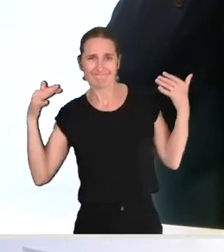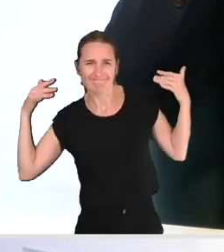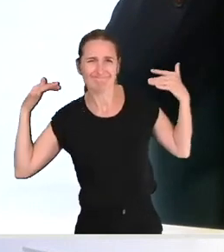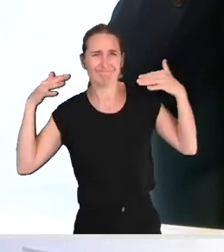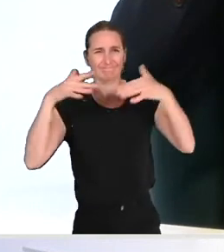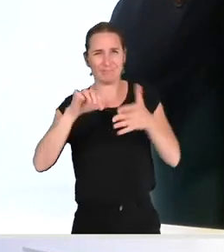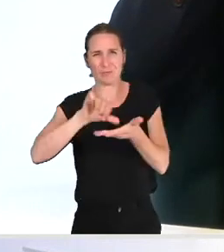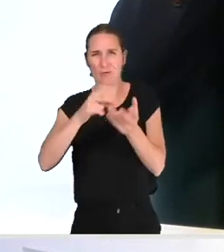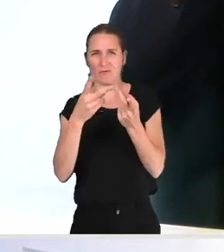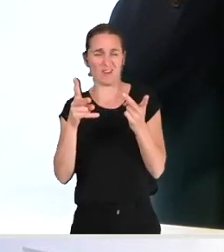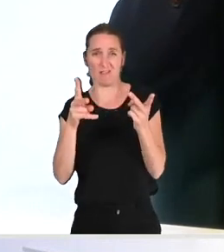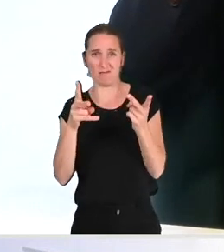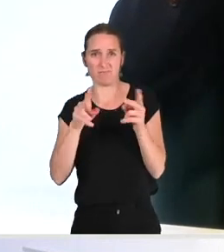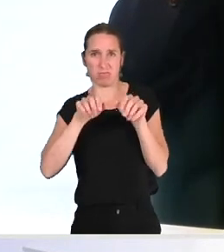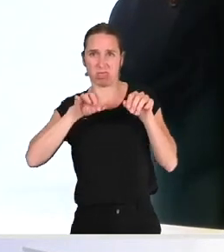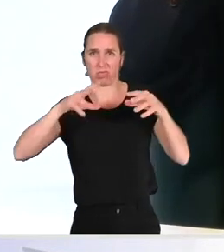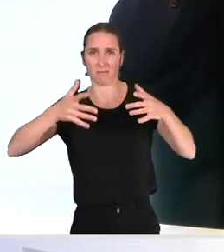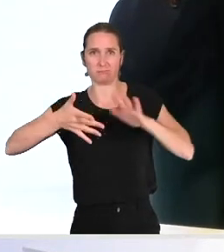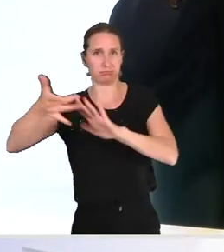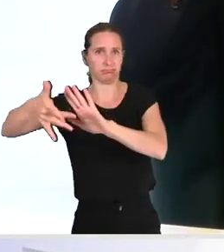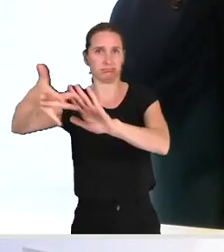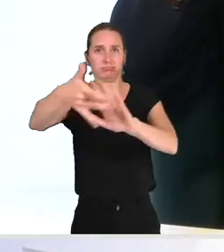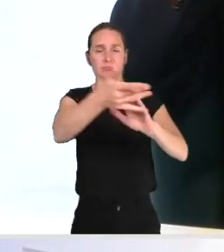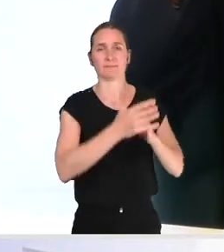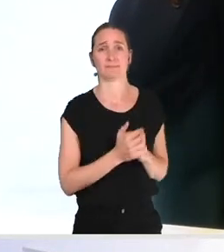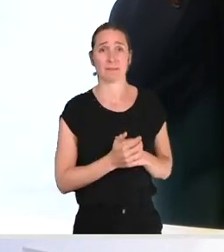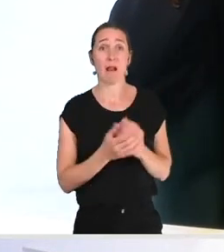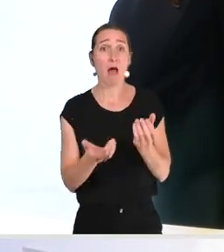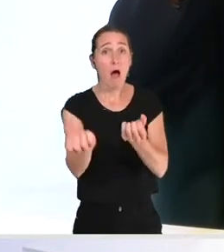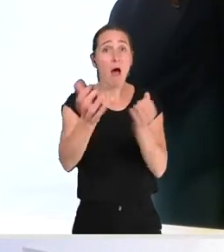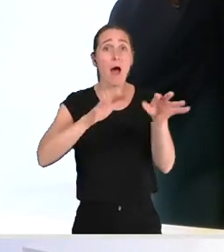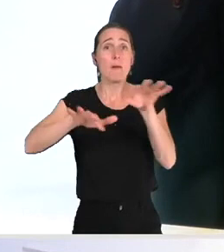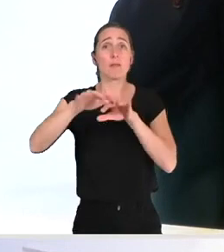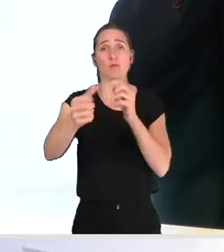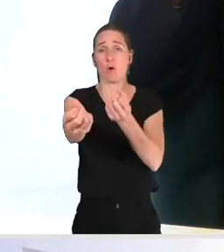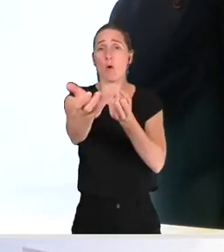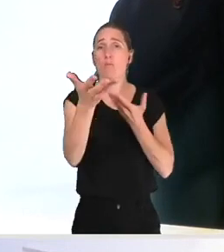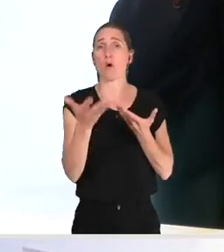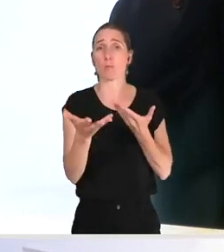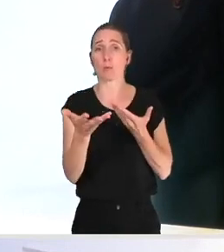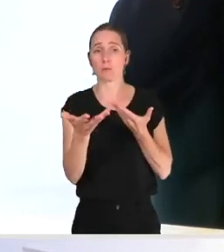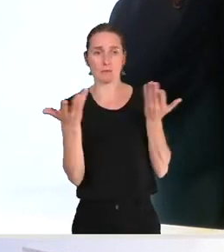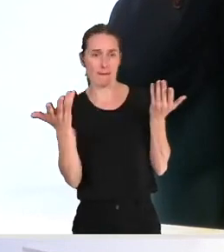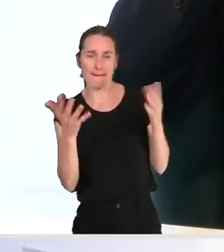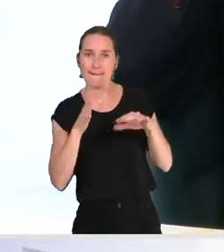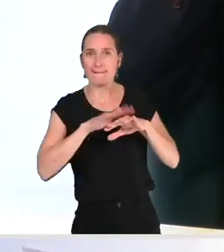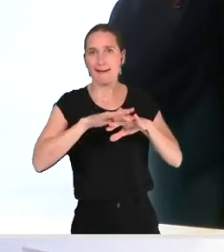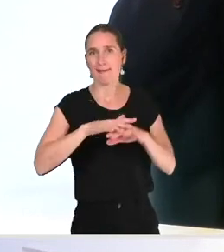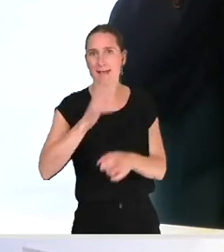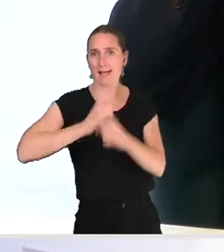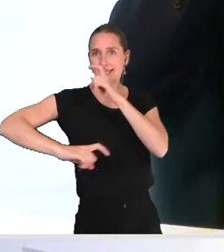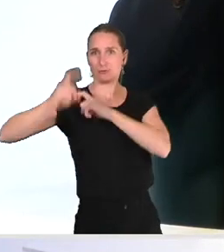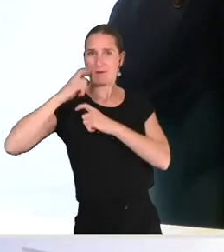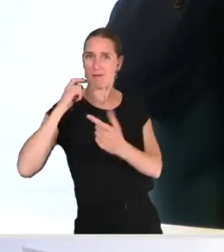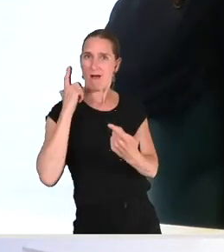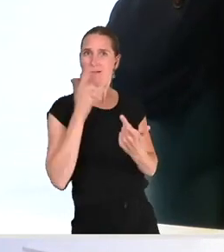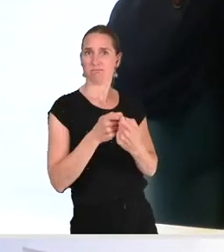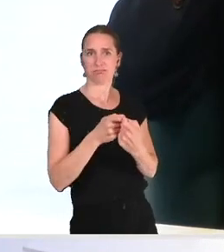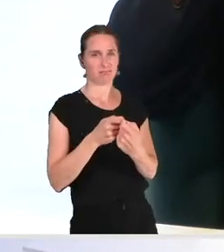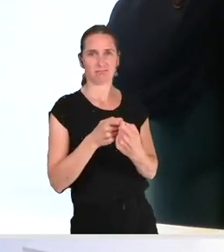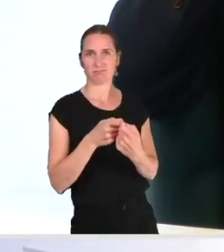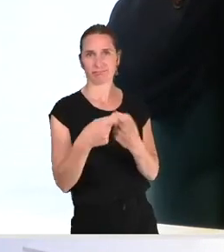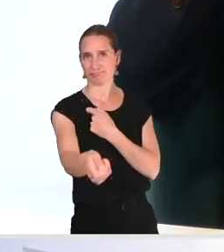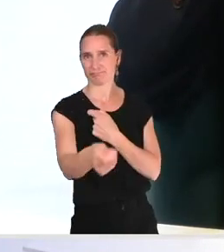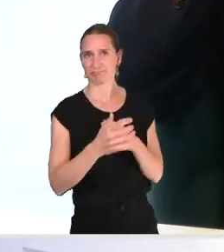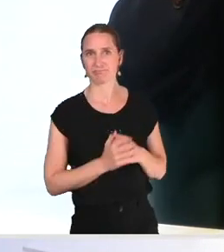proposez, cet aménagement qui est à minima, n'est pas à la hauteur de ce quartier historique. Je le dis avec d'autant plus de conviction qu'à une époque, il fut